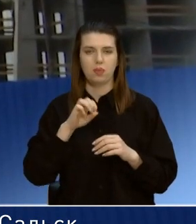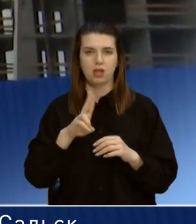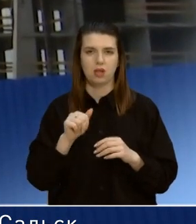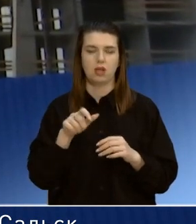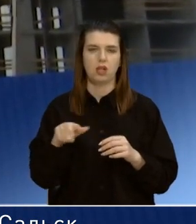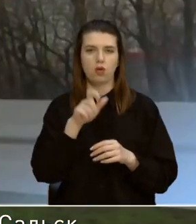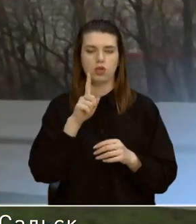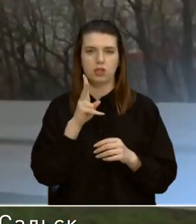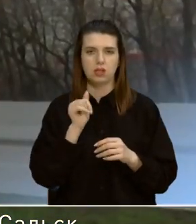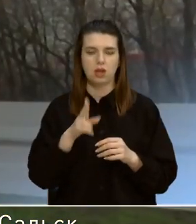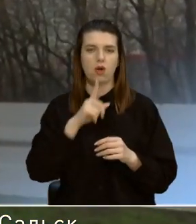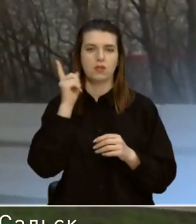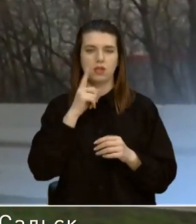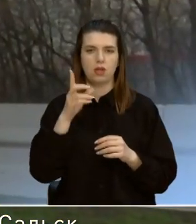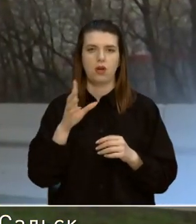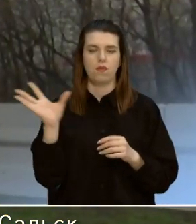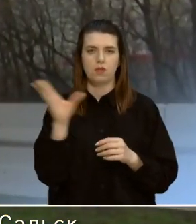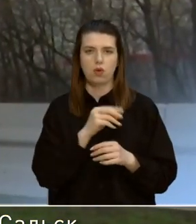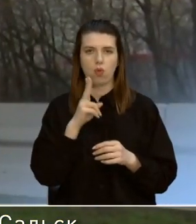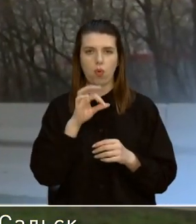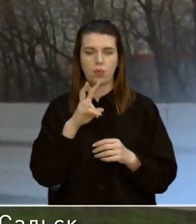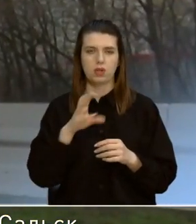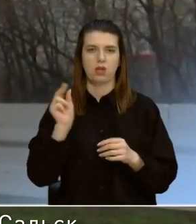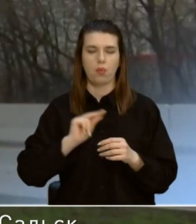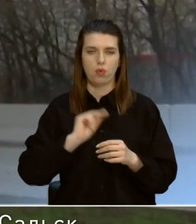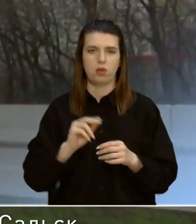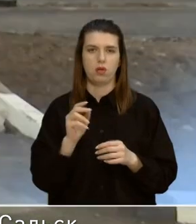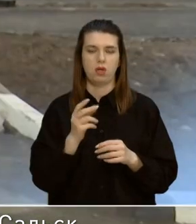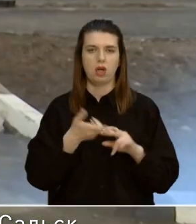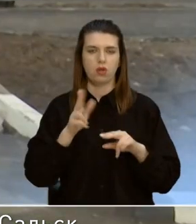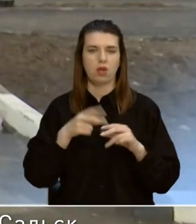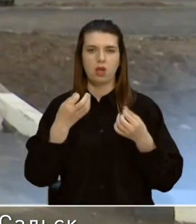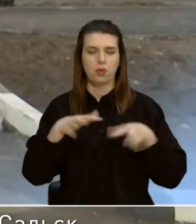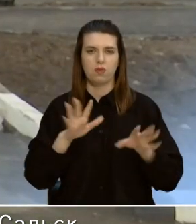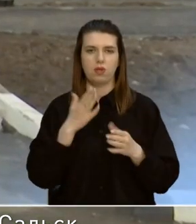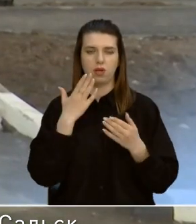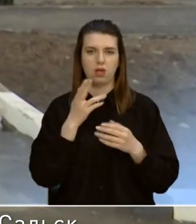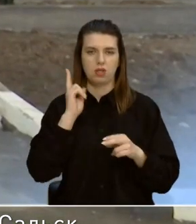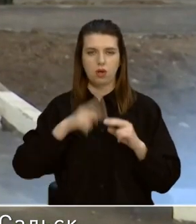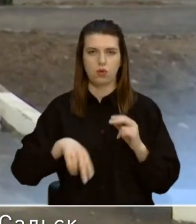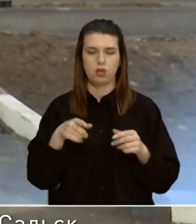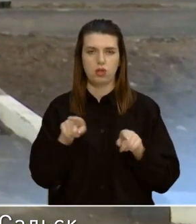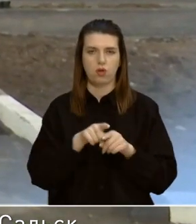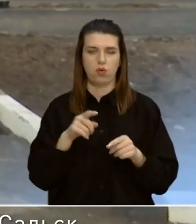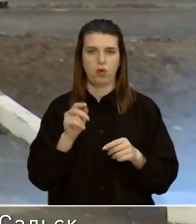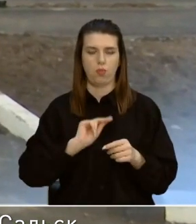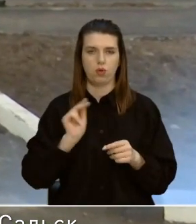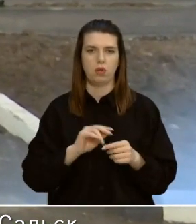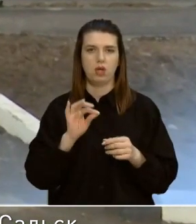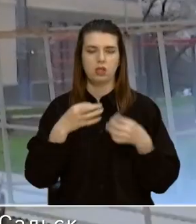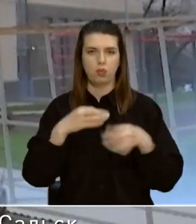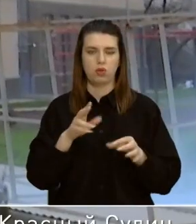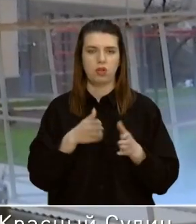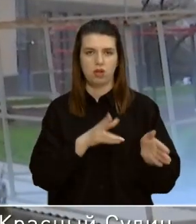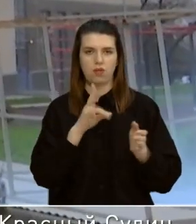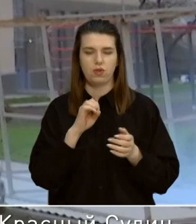соответственно, дорожные знаки, озеленение. Ну, целый комплекс работ непосредственно, которые не позволяют принять данную работу в эксплуатацию и запустить